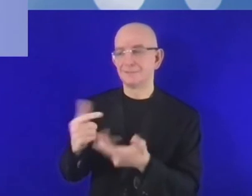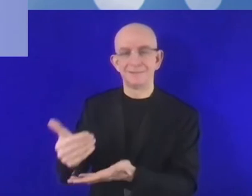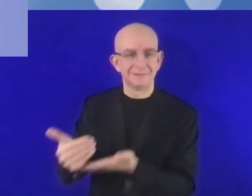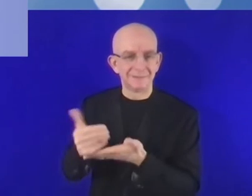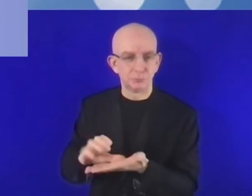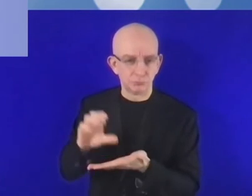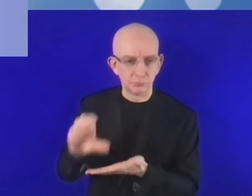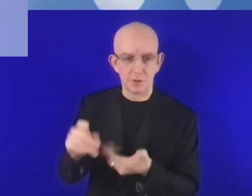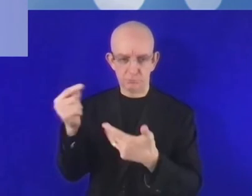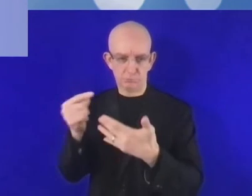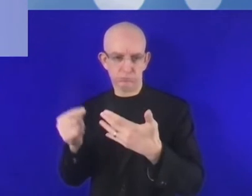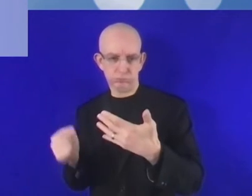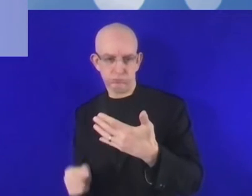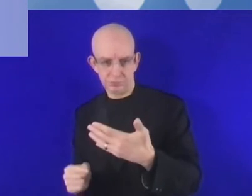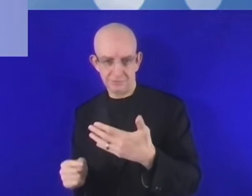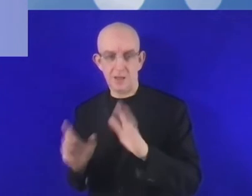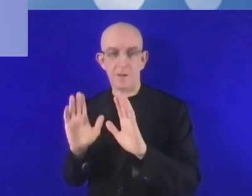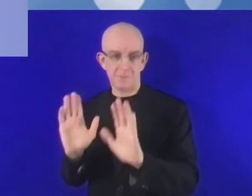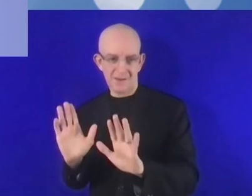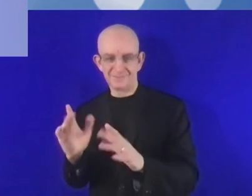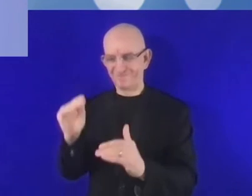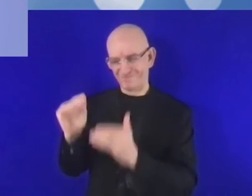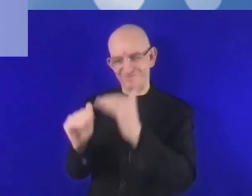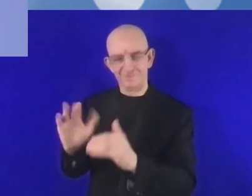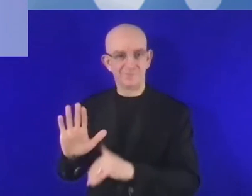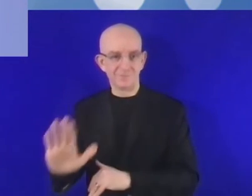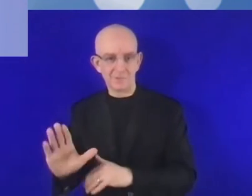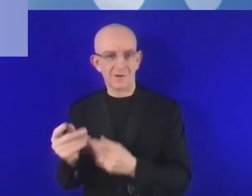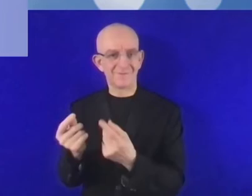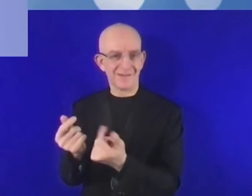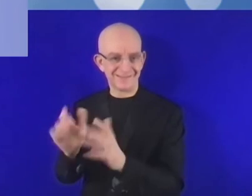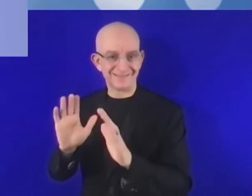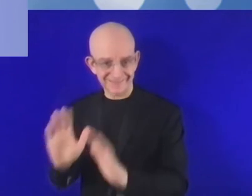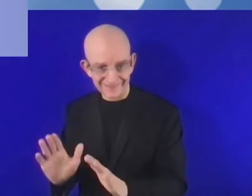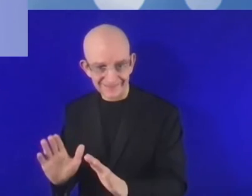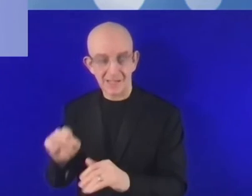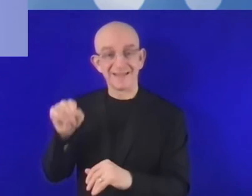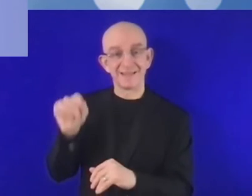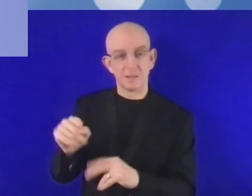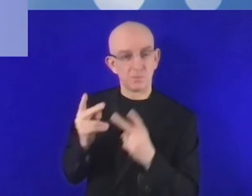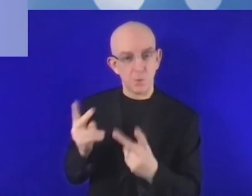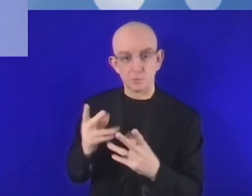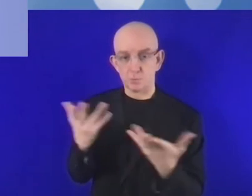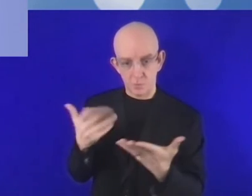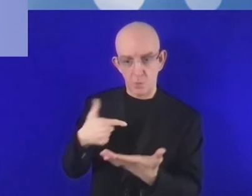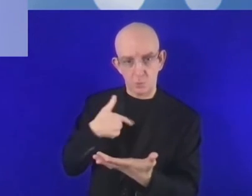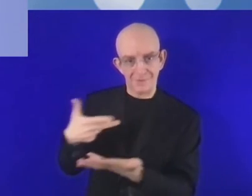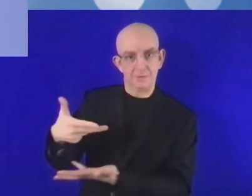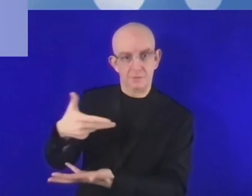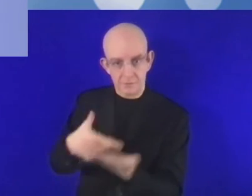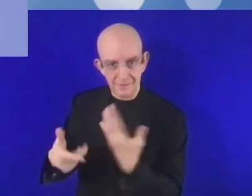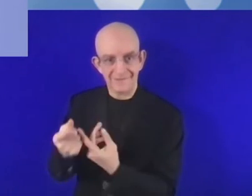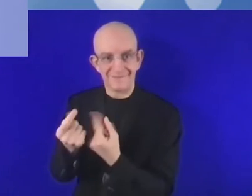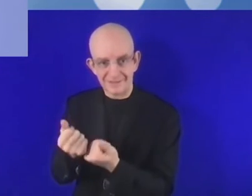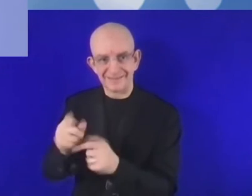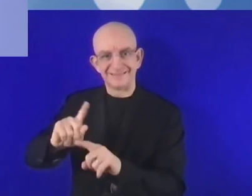инструментов финансирования типа equity. И очень важно, что мы сочетаем эти источники финансирования с